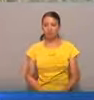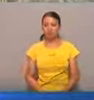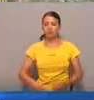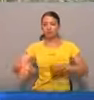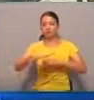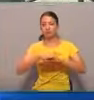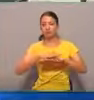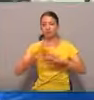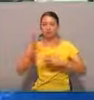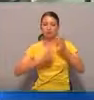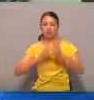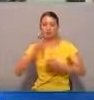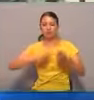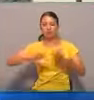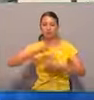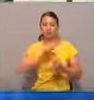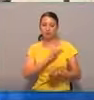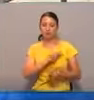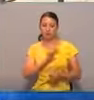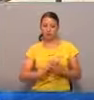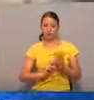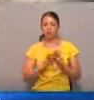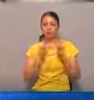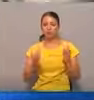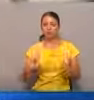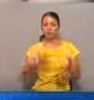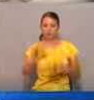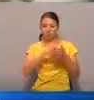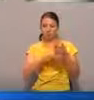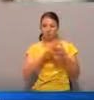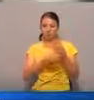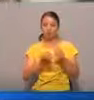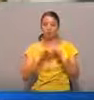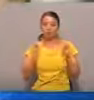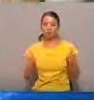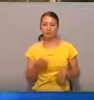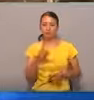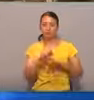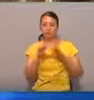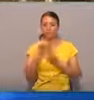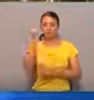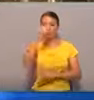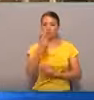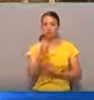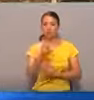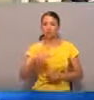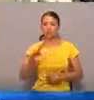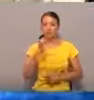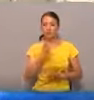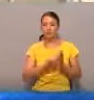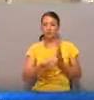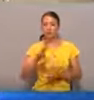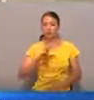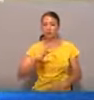Аймақтың өнеркәсіп және кәсіпкерлік саласына қан жүгіре бастаған. Тартылған инвестиция көлемі де артқан. Мәселен, 2016 жылы 11 миллиард 570